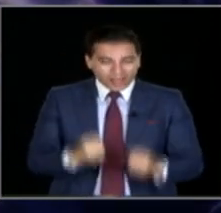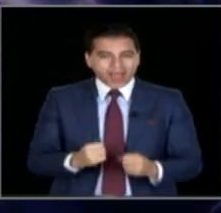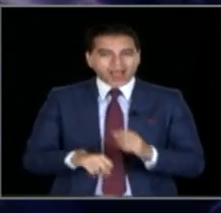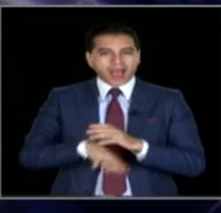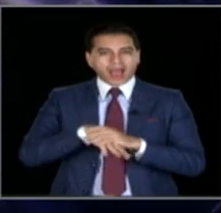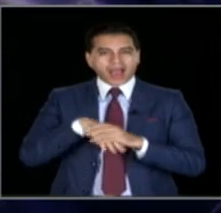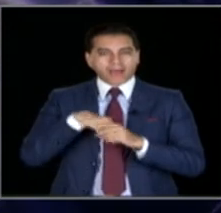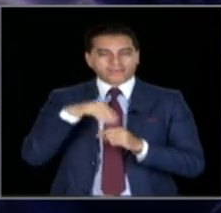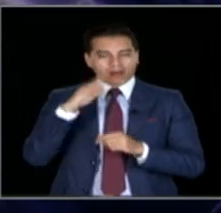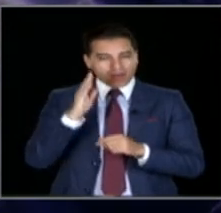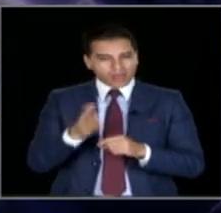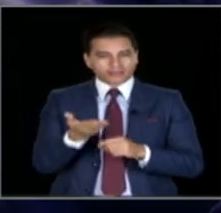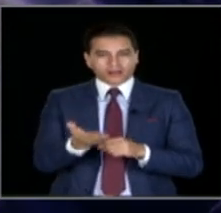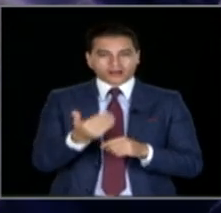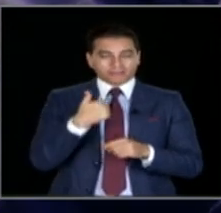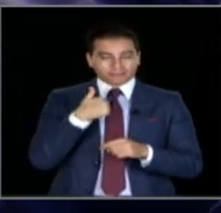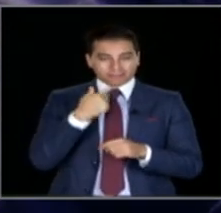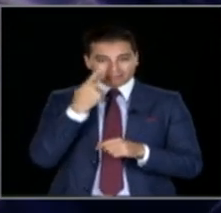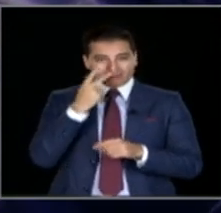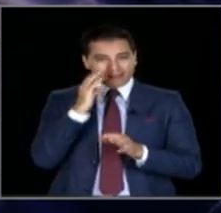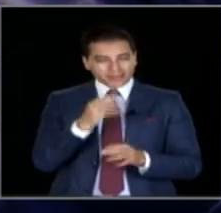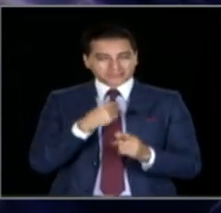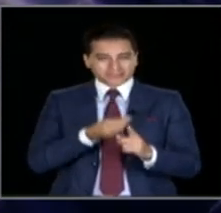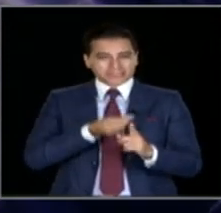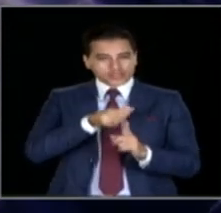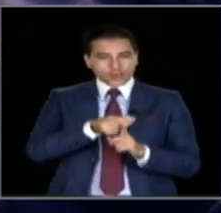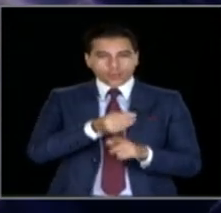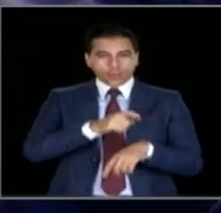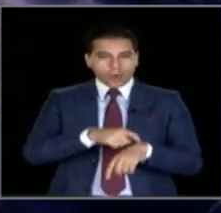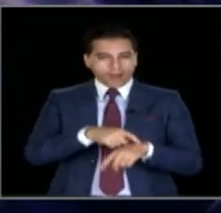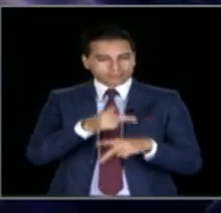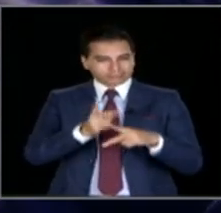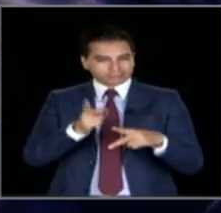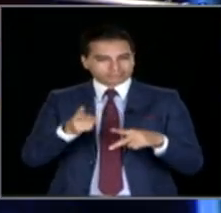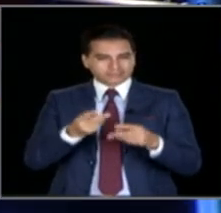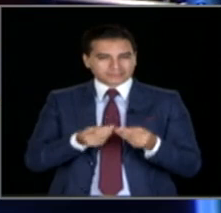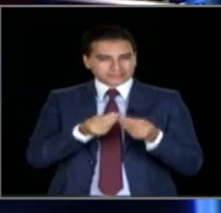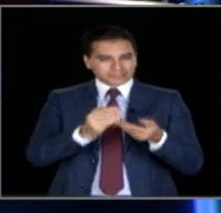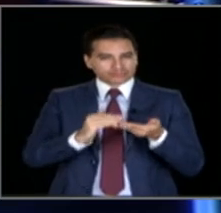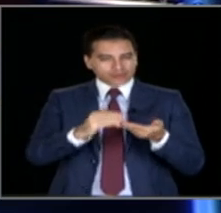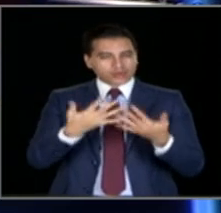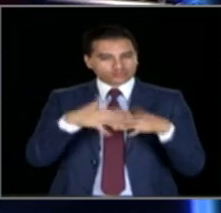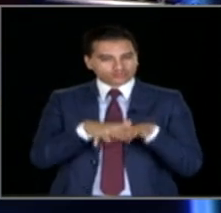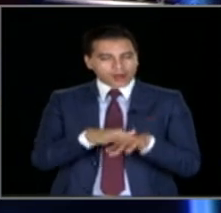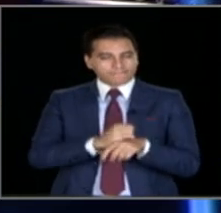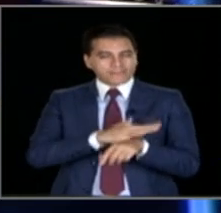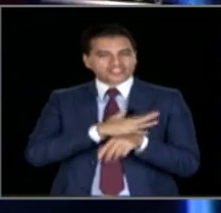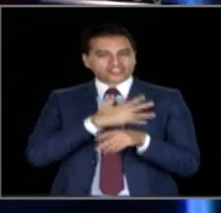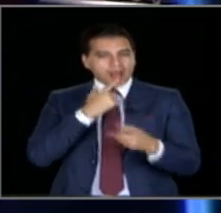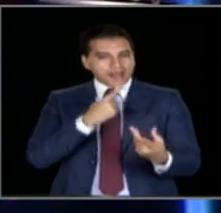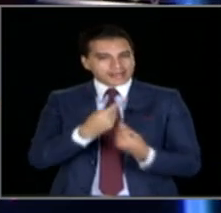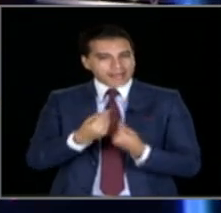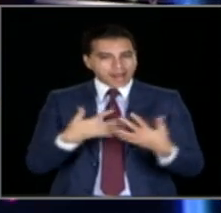الحياة والصعوبات فلازم نفرغ لهم بعض الوقت، نسمعهم، نشاركهم الحوار، نشاركهم كل مشاعرهم.